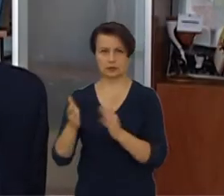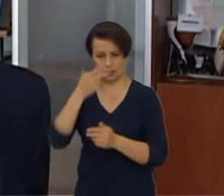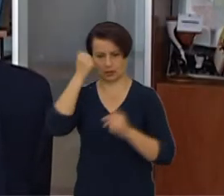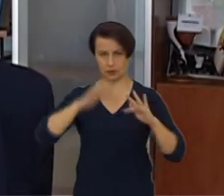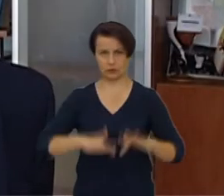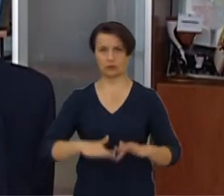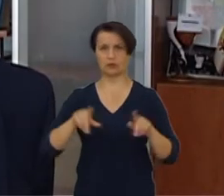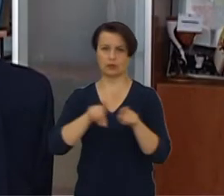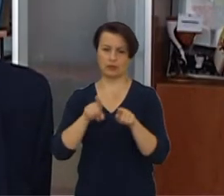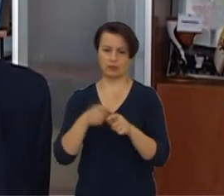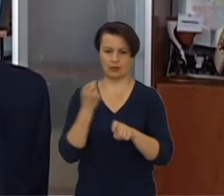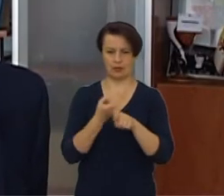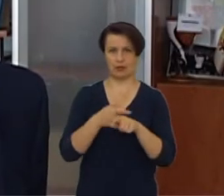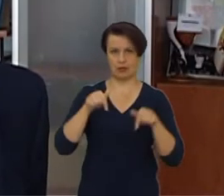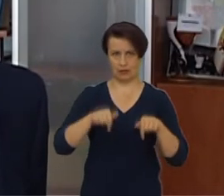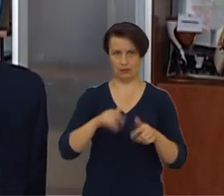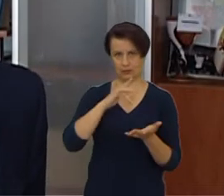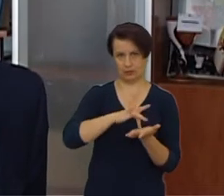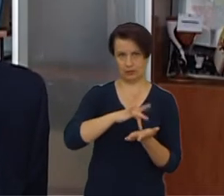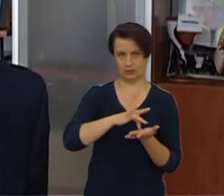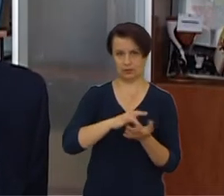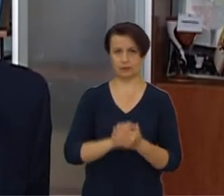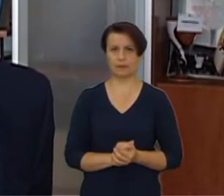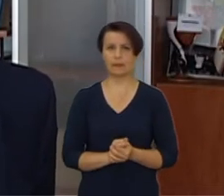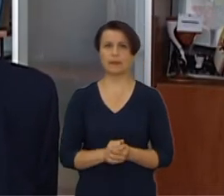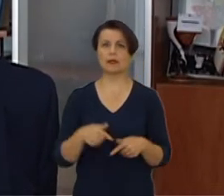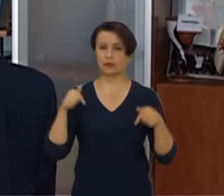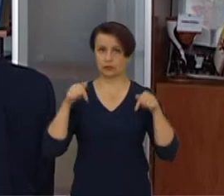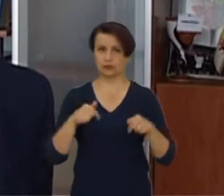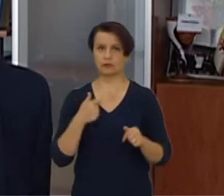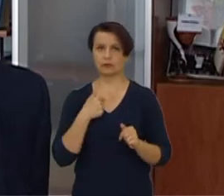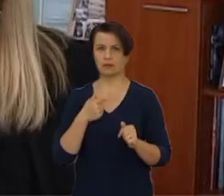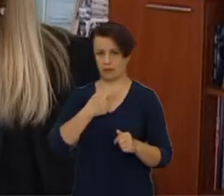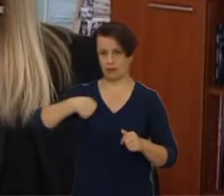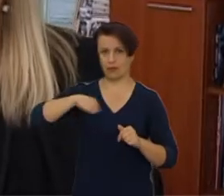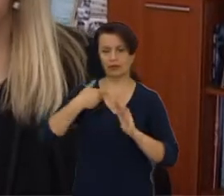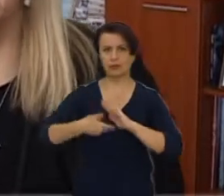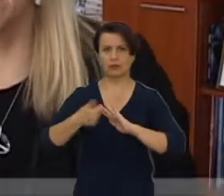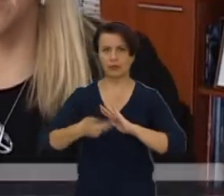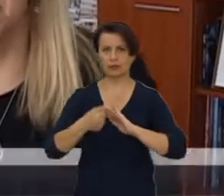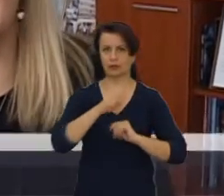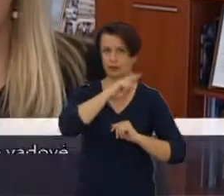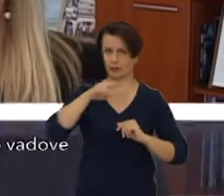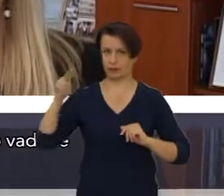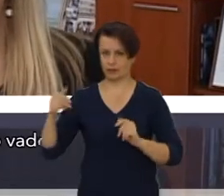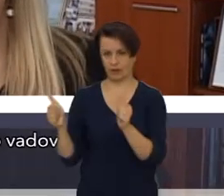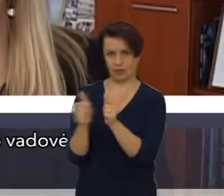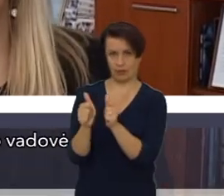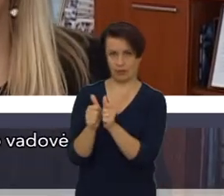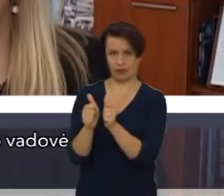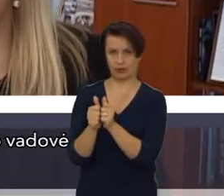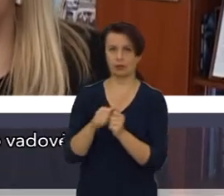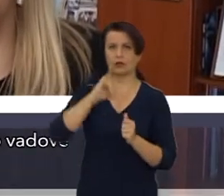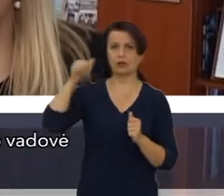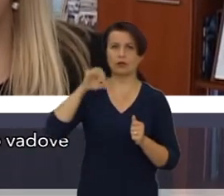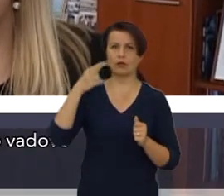tiek pačioje organizacijoje, Kėdainių profesinio rengimo centre. Help out with this training. Šiandien mes pasikvietėme savo svečius,